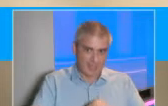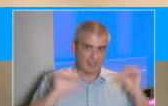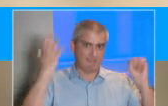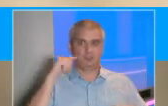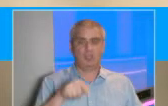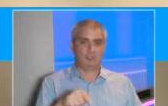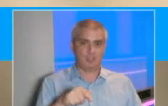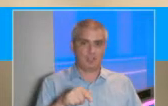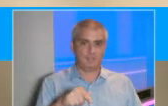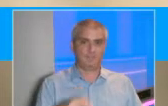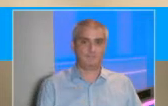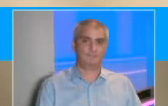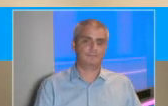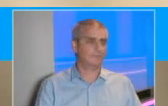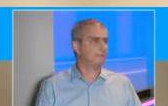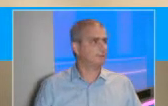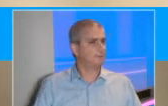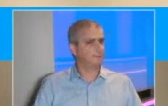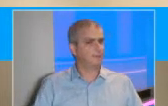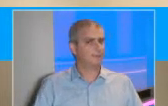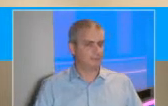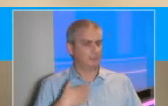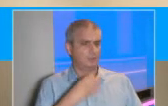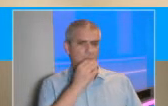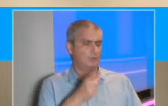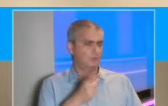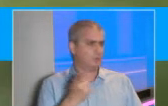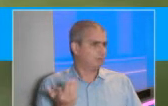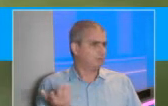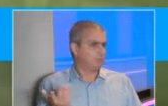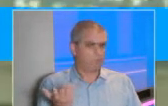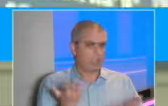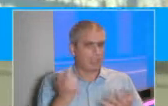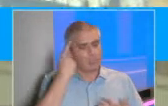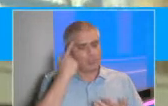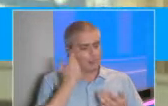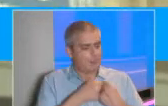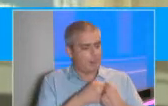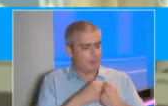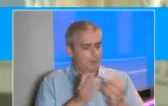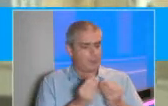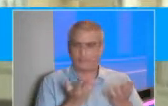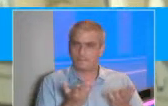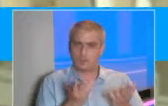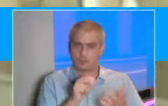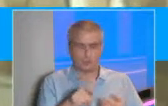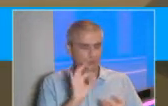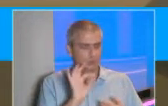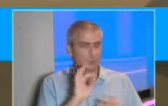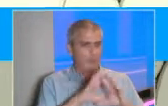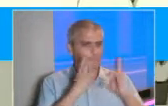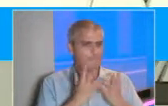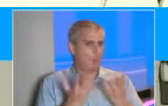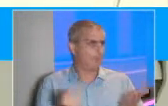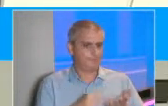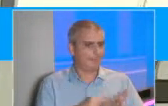שם. אז באמת אני רוצה לשאול אותך, אתם איך יודעים להתמודד עם העניין הזה של